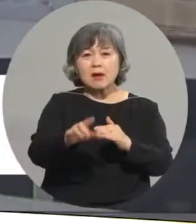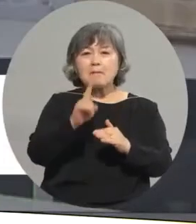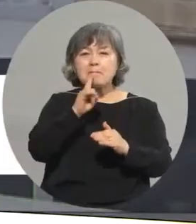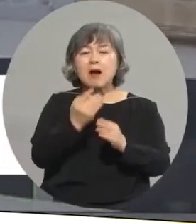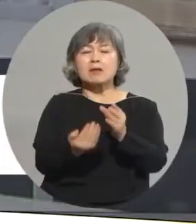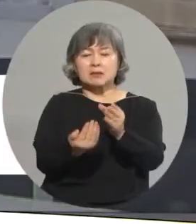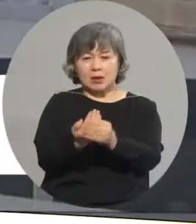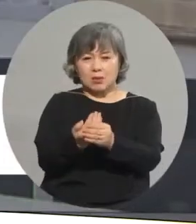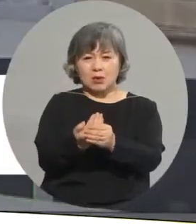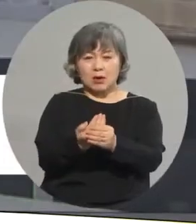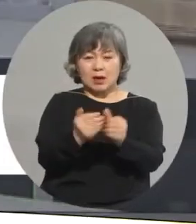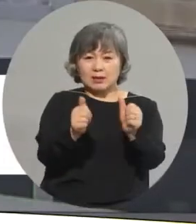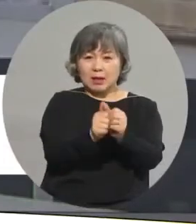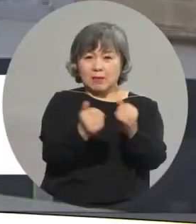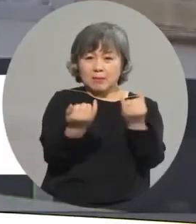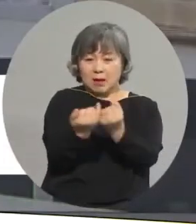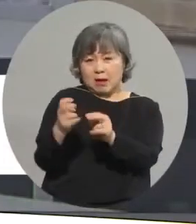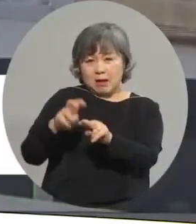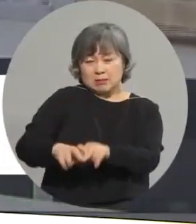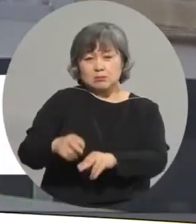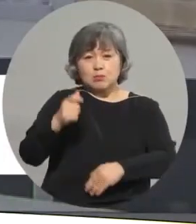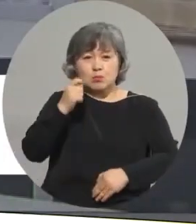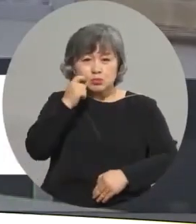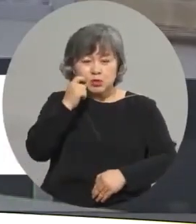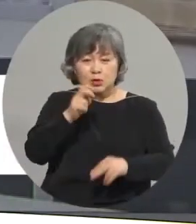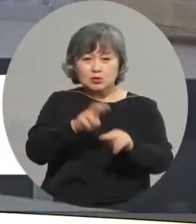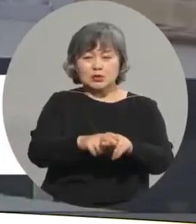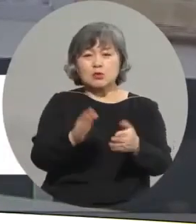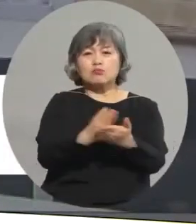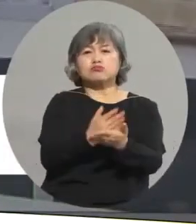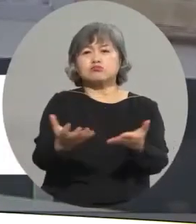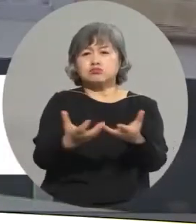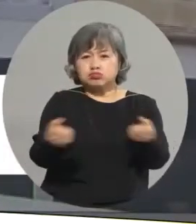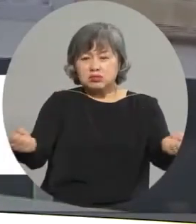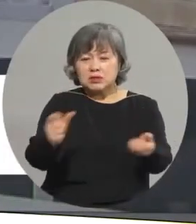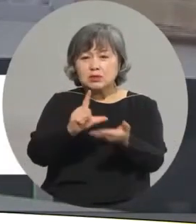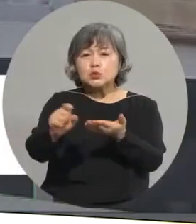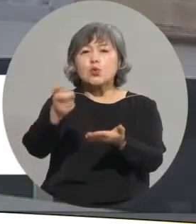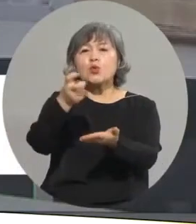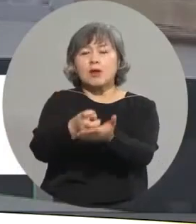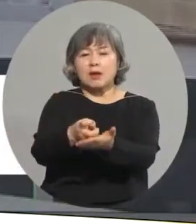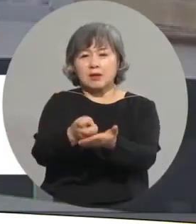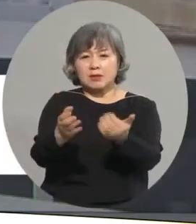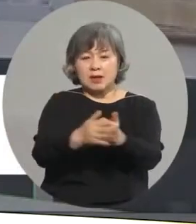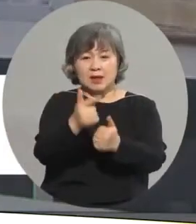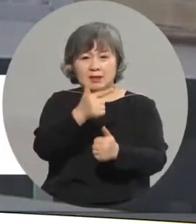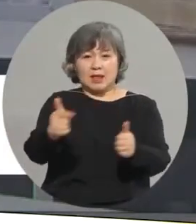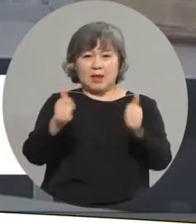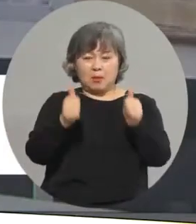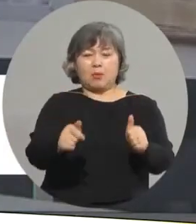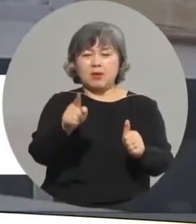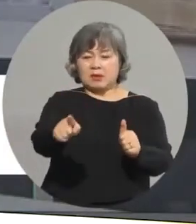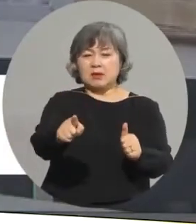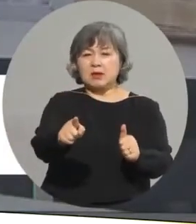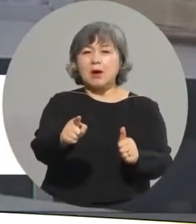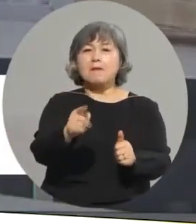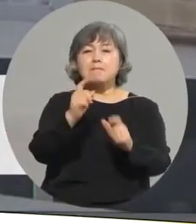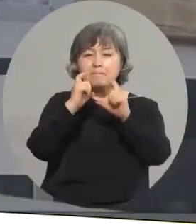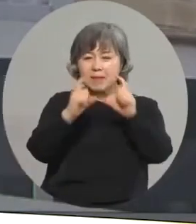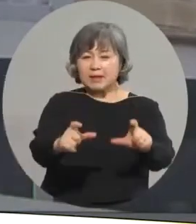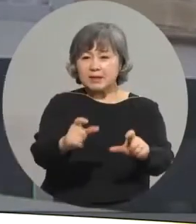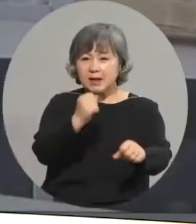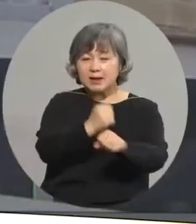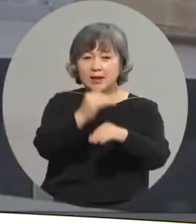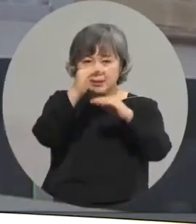있습니다 남녀가 나란히 앉지 못하도록 이 좌석을 분리시킨 조회 규정 때문인데 대법원이 위헌 소지가 있다는 판단을